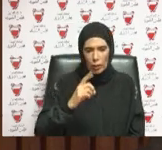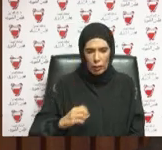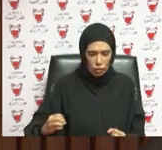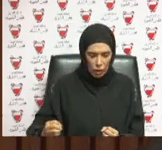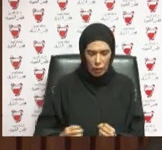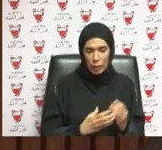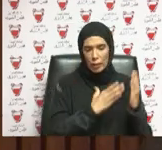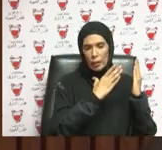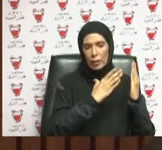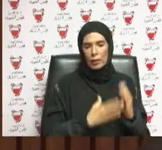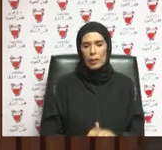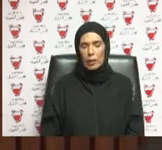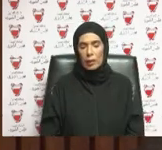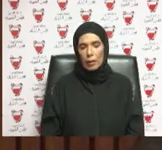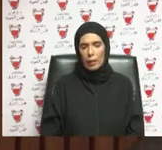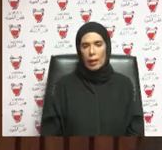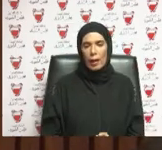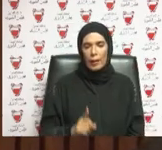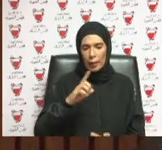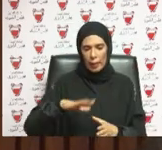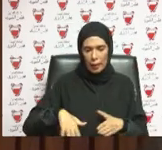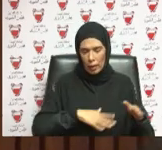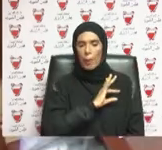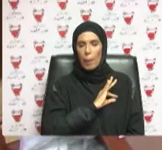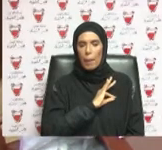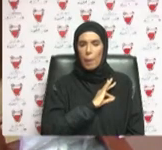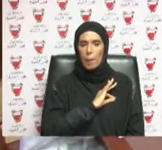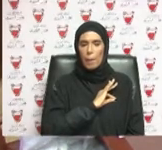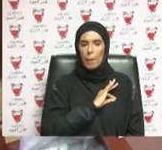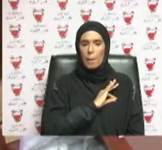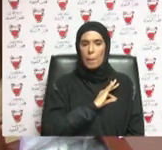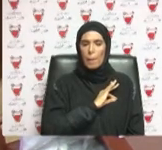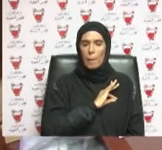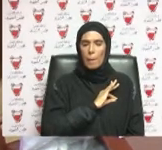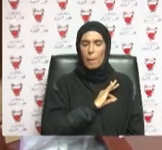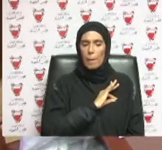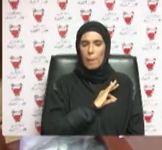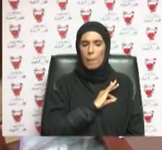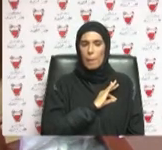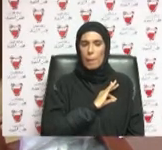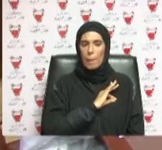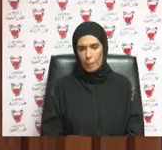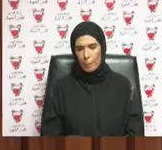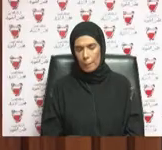فسيح جناته، إن لله وإنا إليه راجعون. الدكتور محمد علي الخزاعي، تفضل.